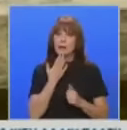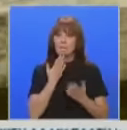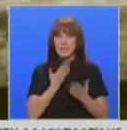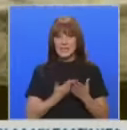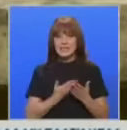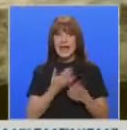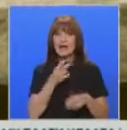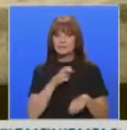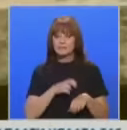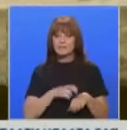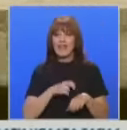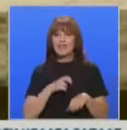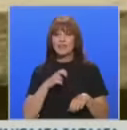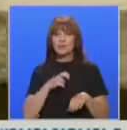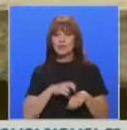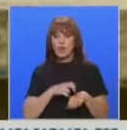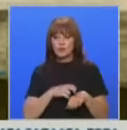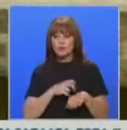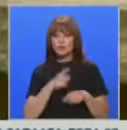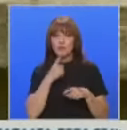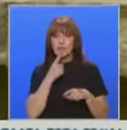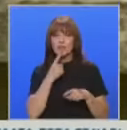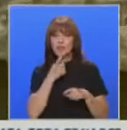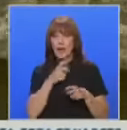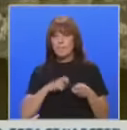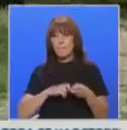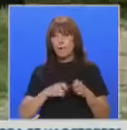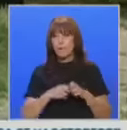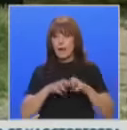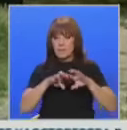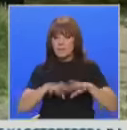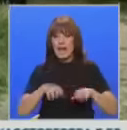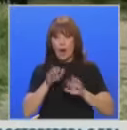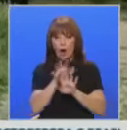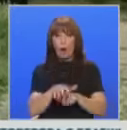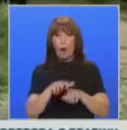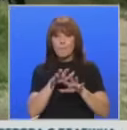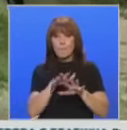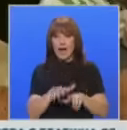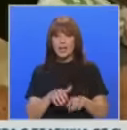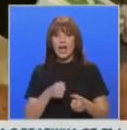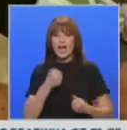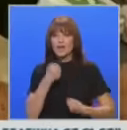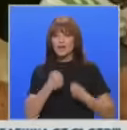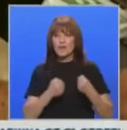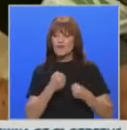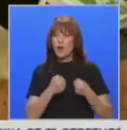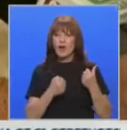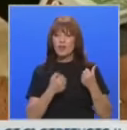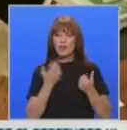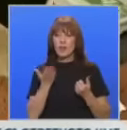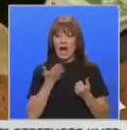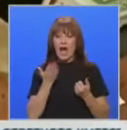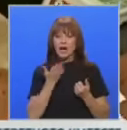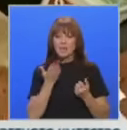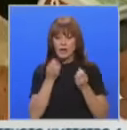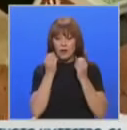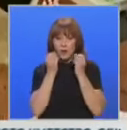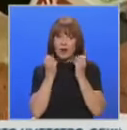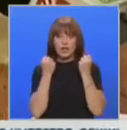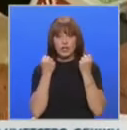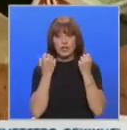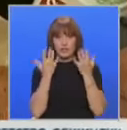именно добива на инертни материали от коритото на река Струма е проблем. Тогава пропадналият шофьор оцелява като по чудо. След падането борба за оцеляване.